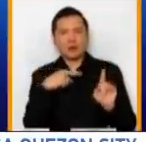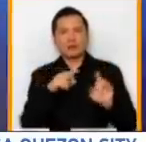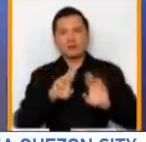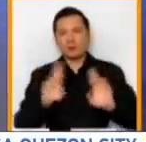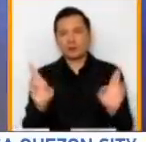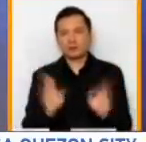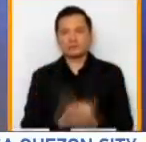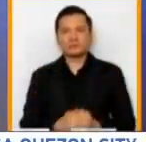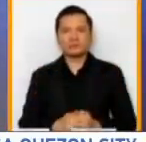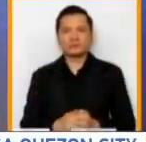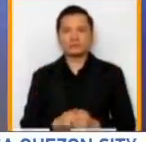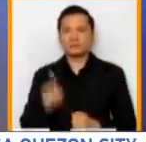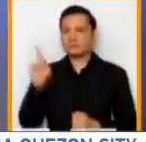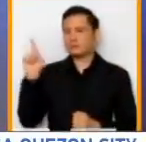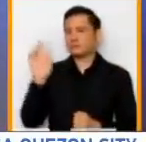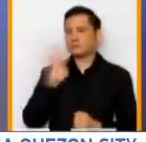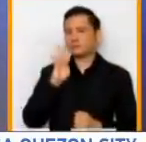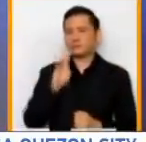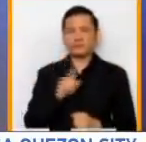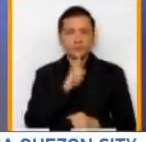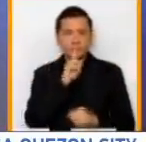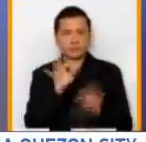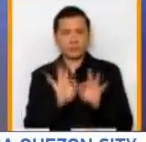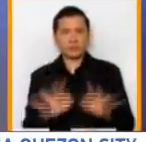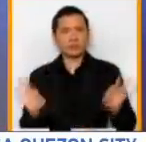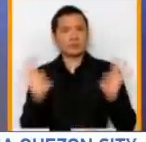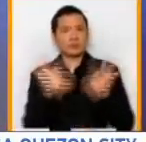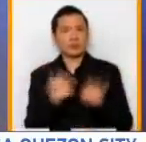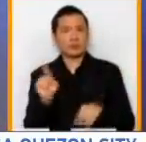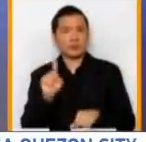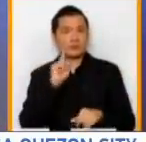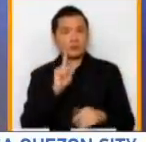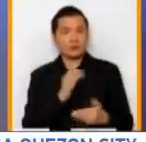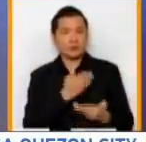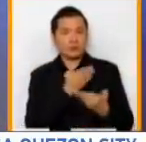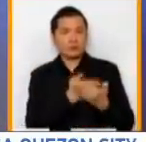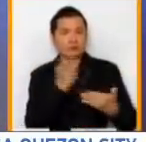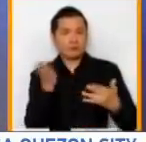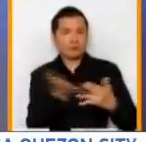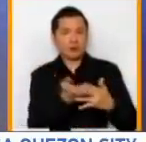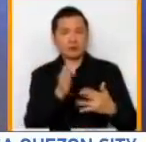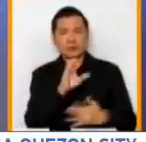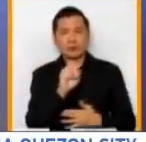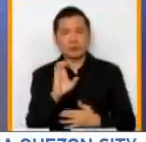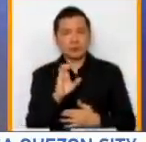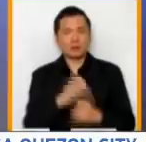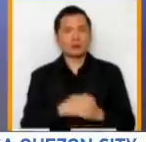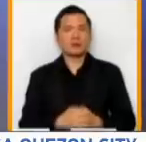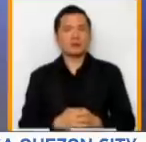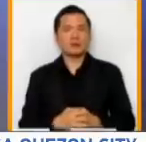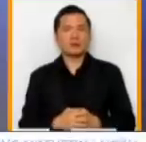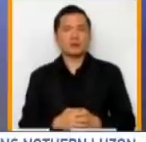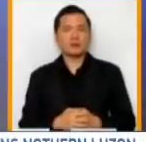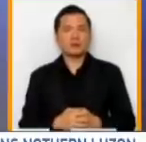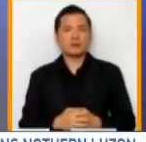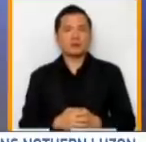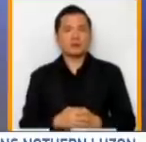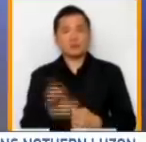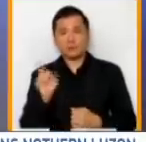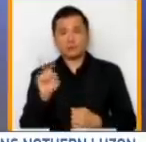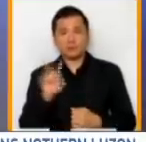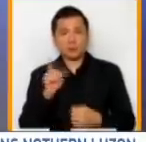ang pinaka-importante lang naman natin sa pag-file na ngayon ng ating COC ng mga candidates would be